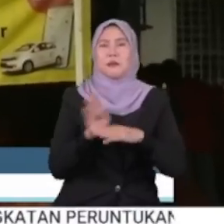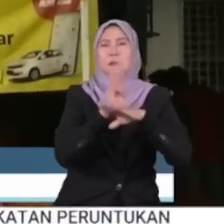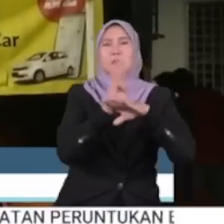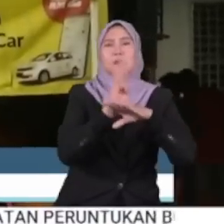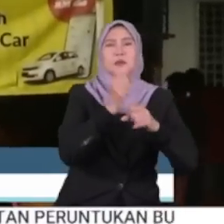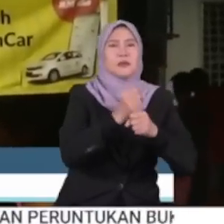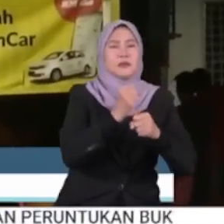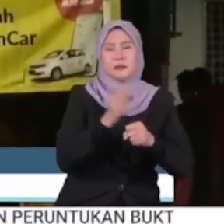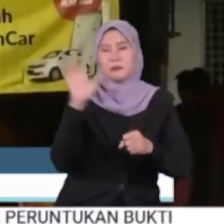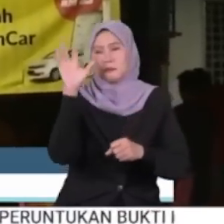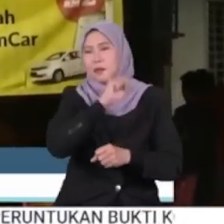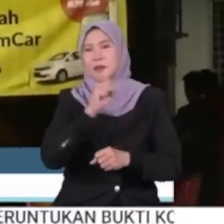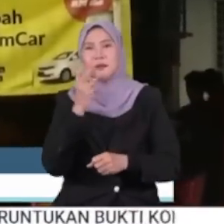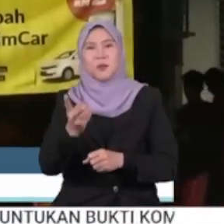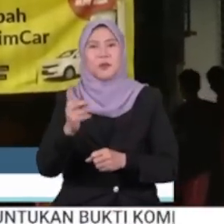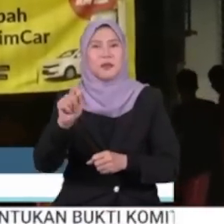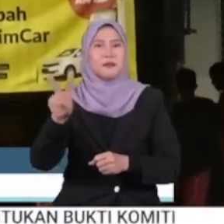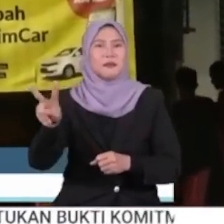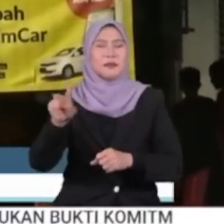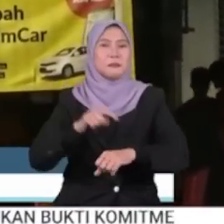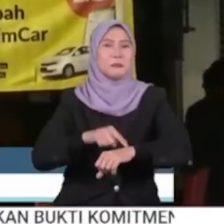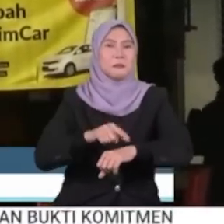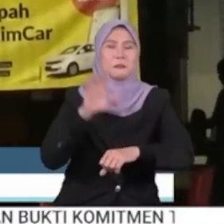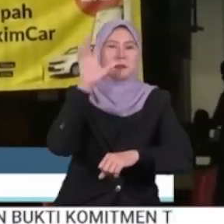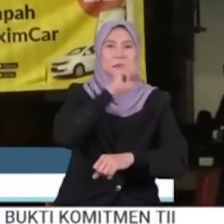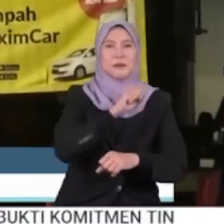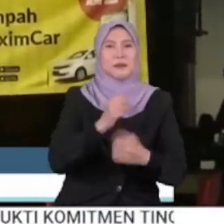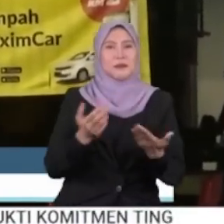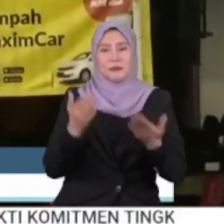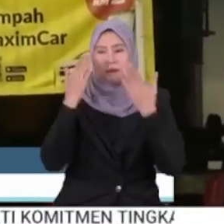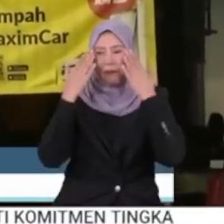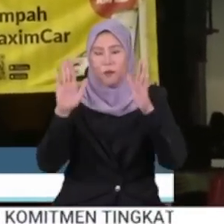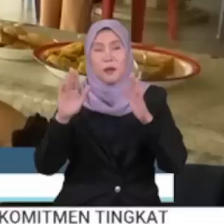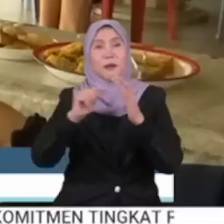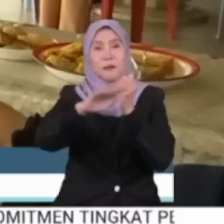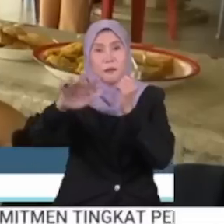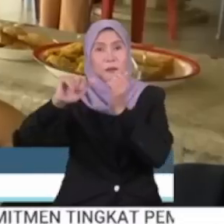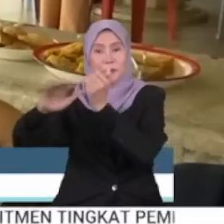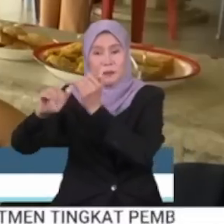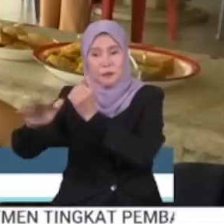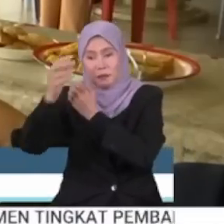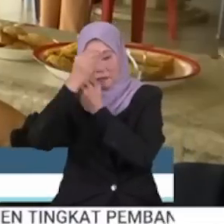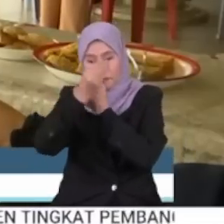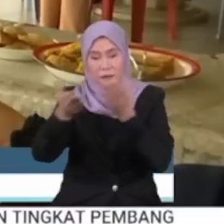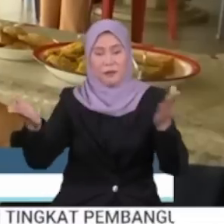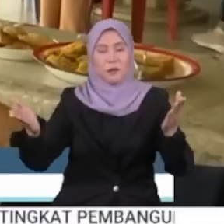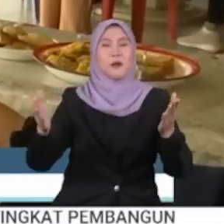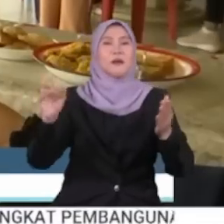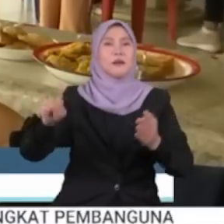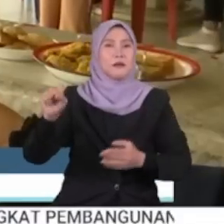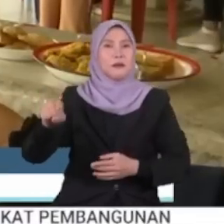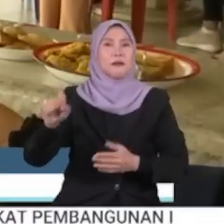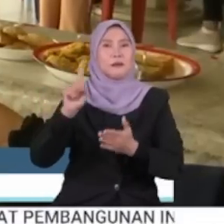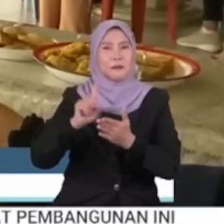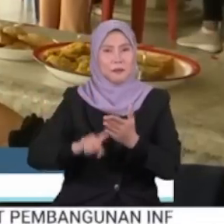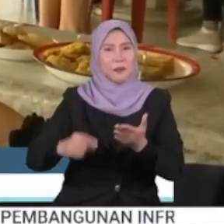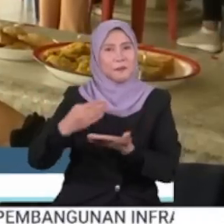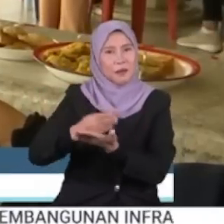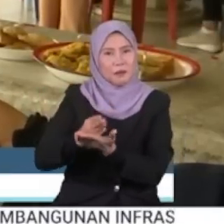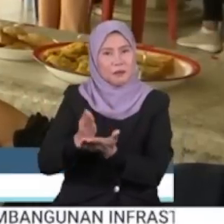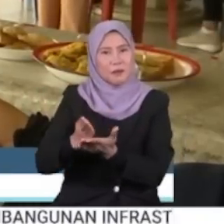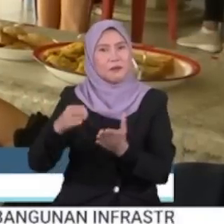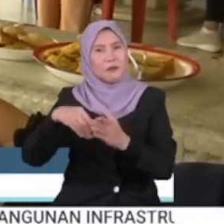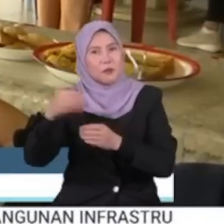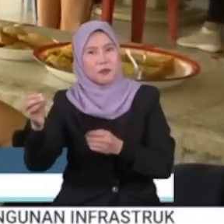pun masa dibentangkan bajet, kan? Jadi kita tak tahu. Jadi hebahan ni memberitahu kita apa yang bajet